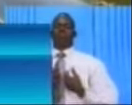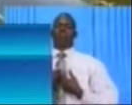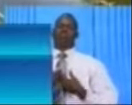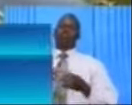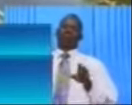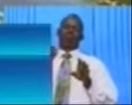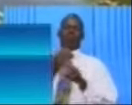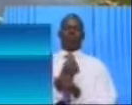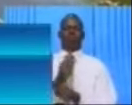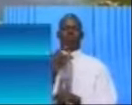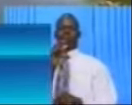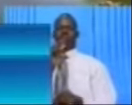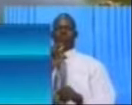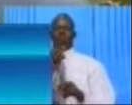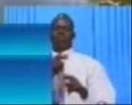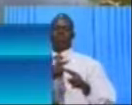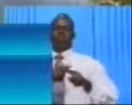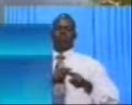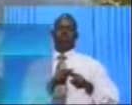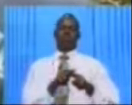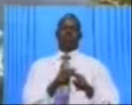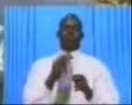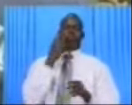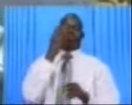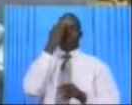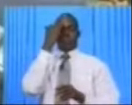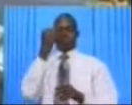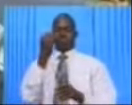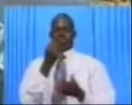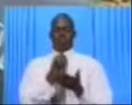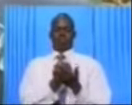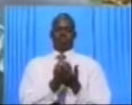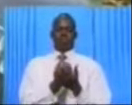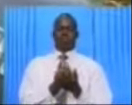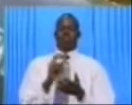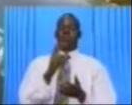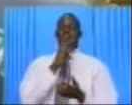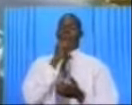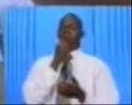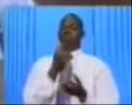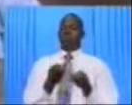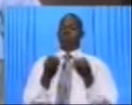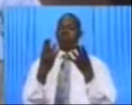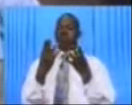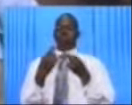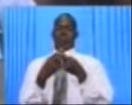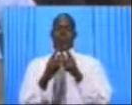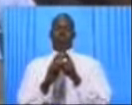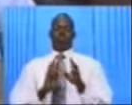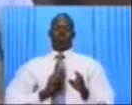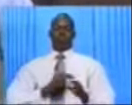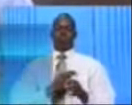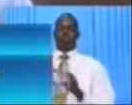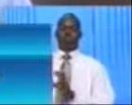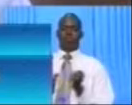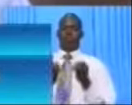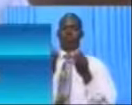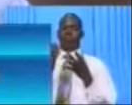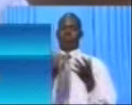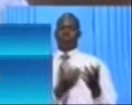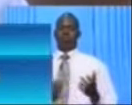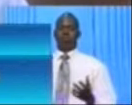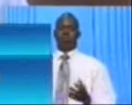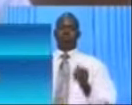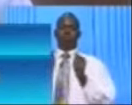C'est pourquoi le montant que nous avons financé n'est pas très élevé. Mais je pense qu'on fera de grandes choses ici. Avec l'aide, le